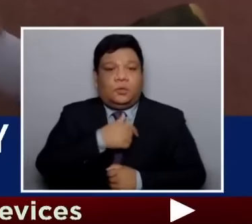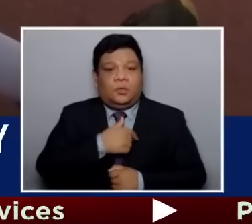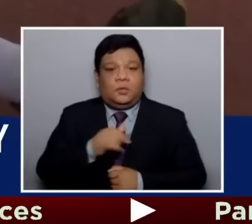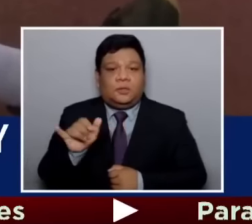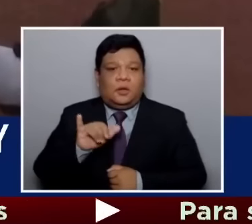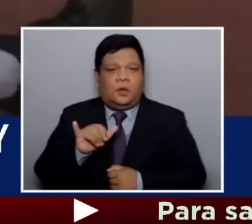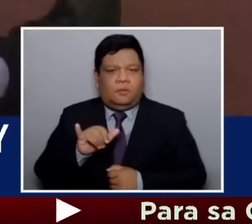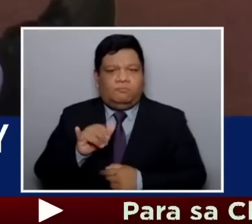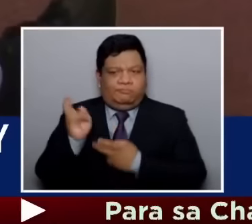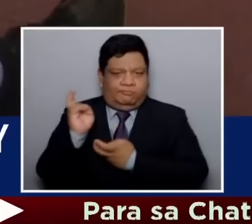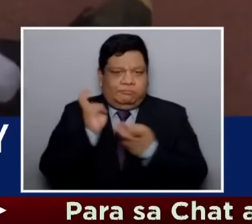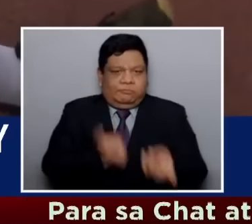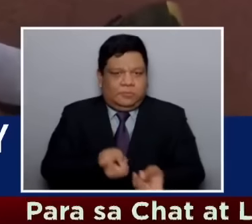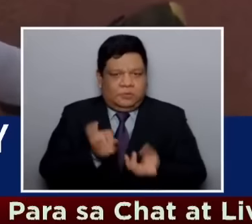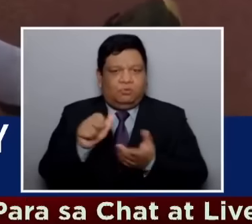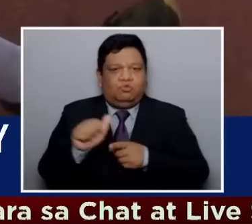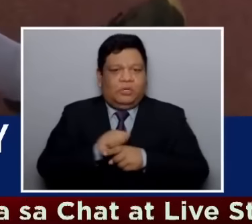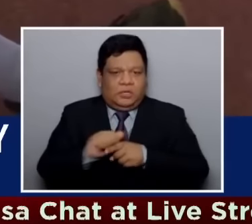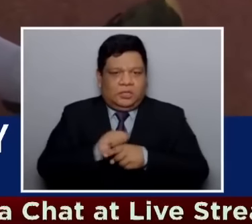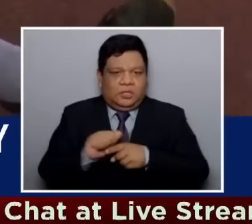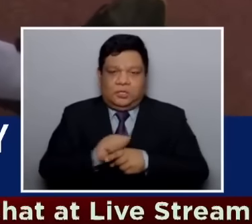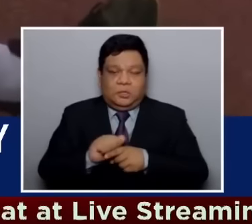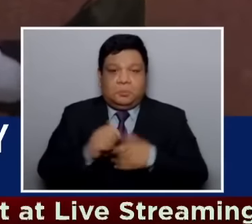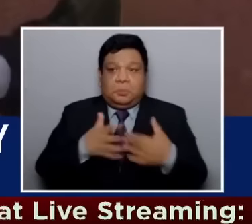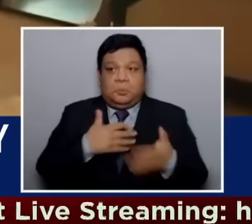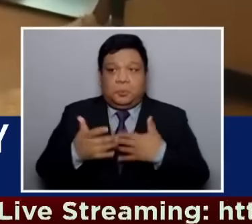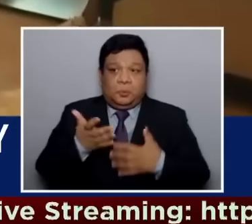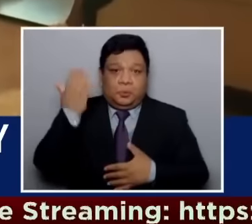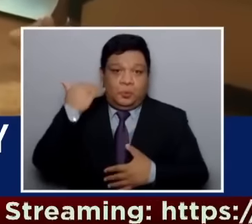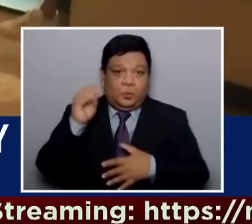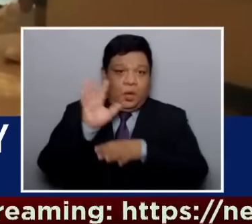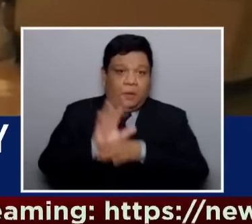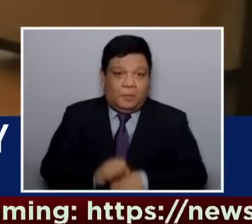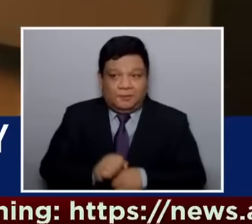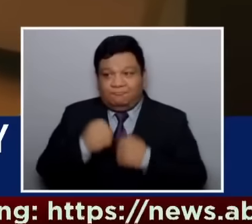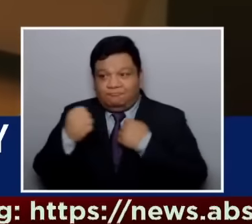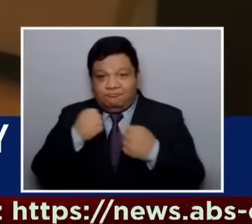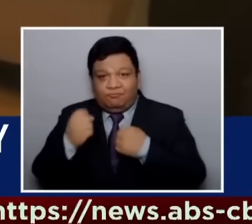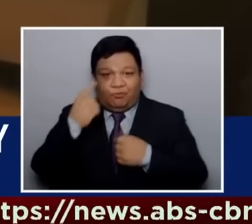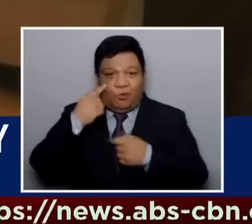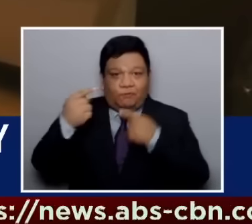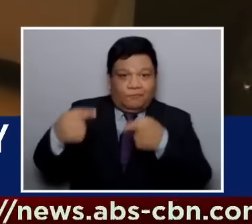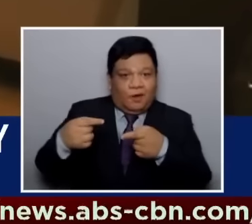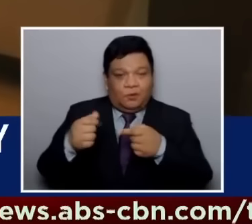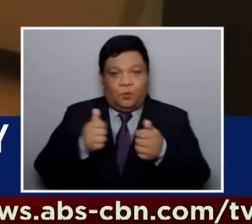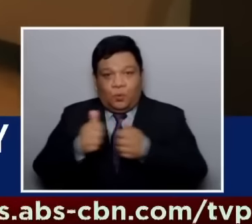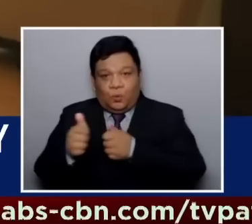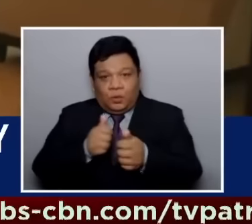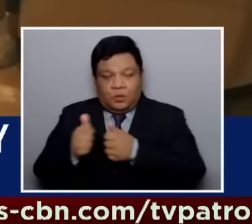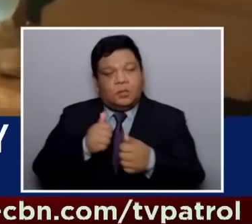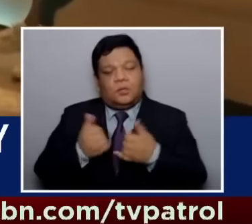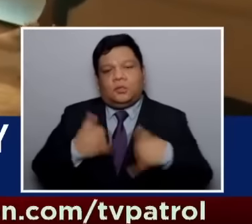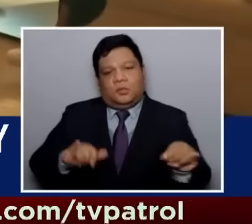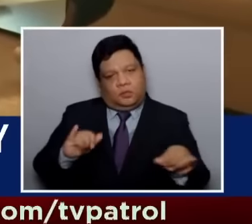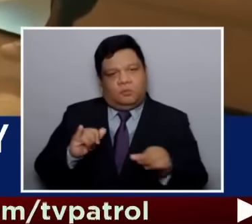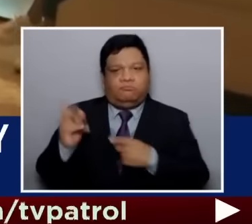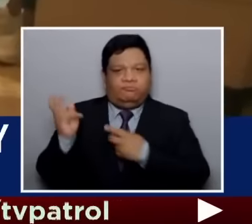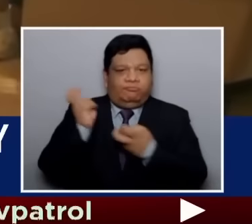training na ginagawa natin, yung usual na ginagawa natin sa training pag nagpiprepare tayo ng isang